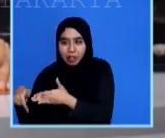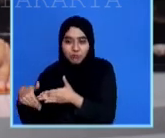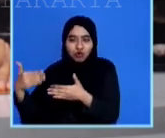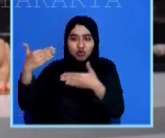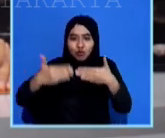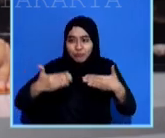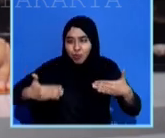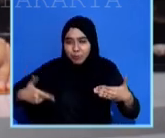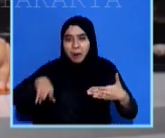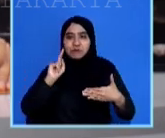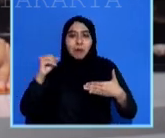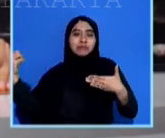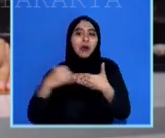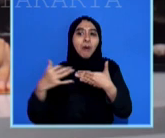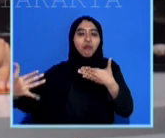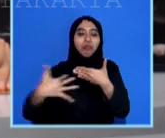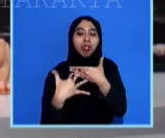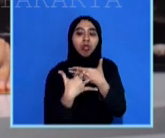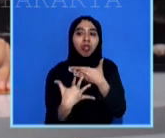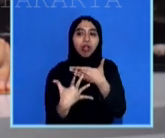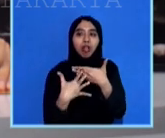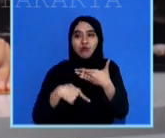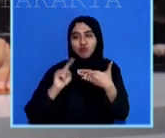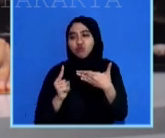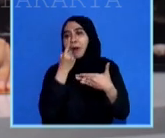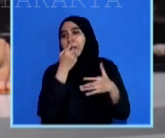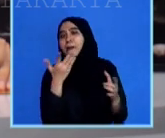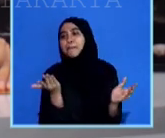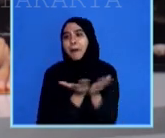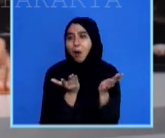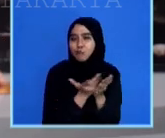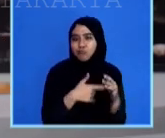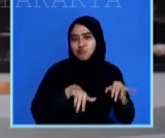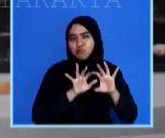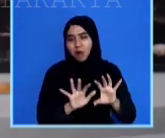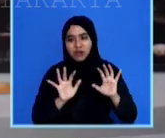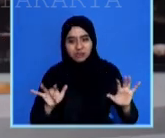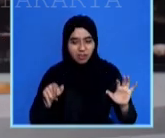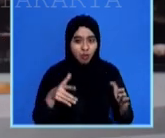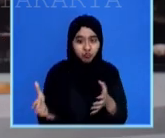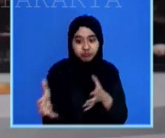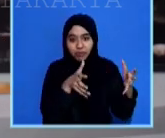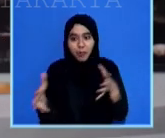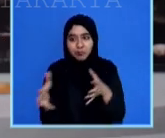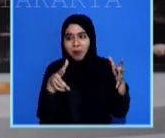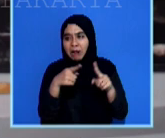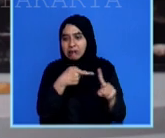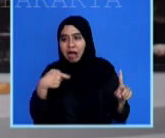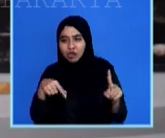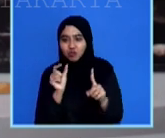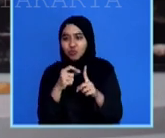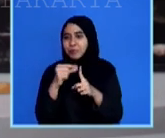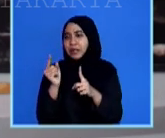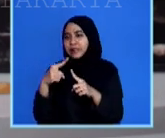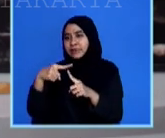material sampah, terutama rumpun bambu. Upaya evakuasi material sampah dilakukan oleh petugas dari UPT Winongo